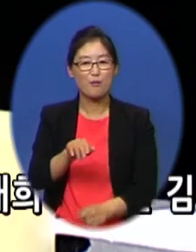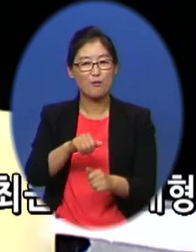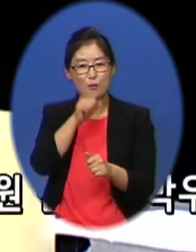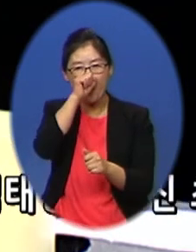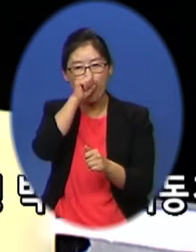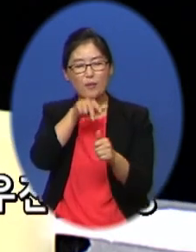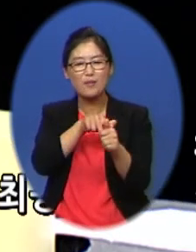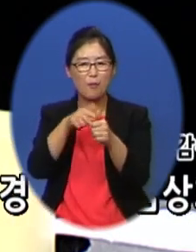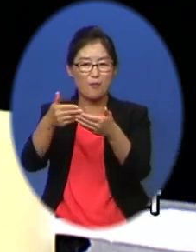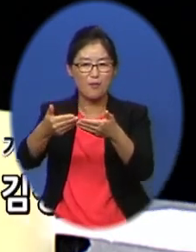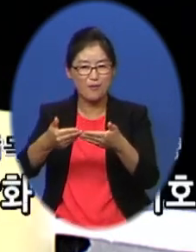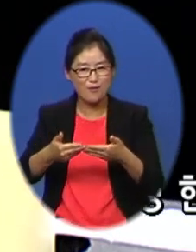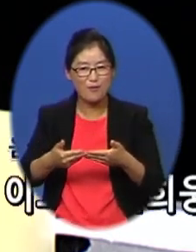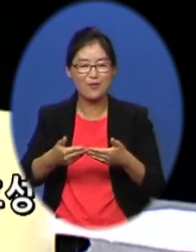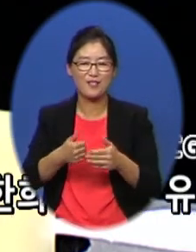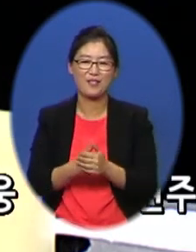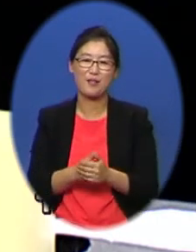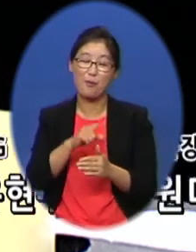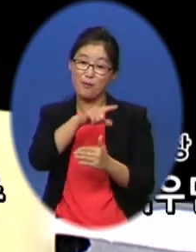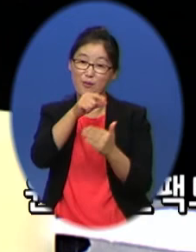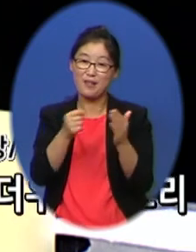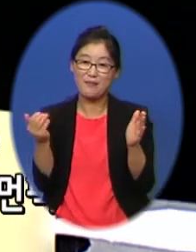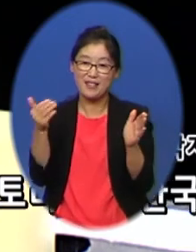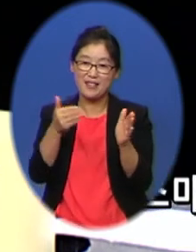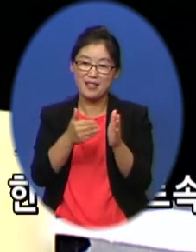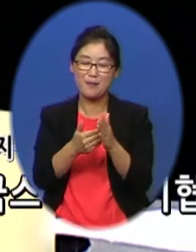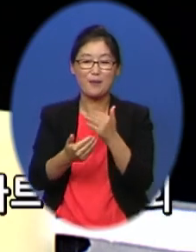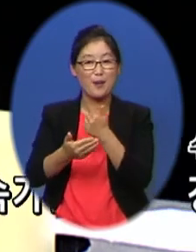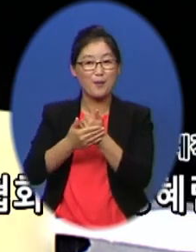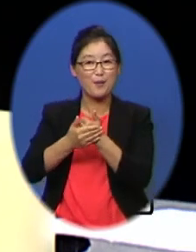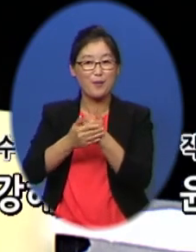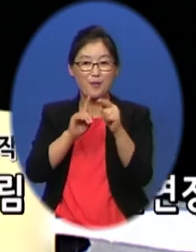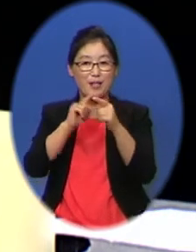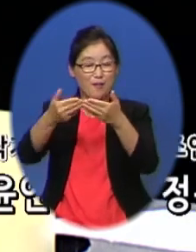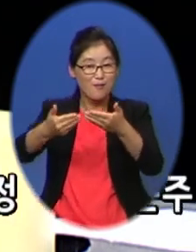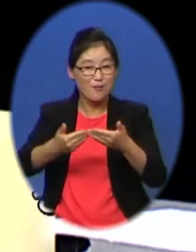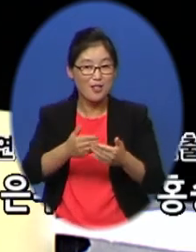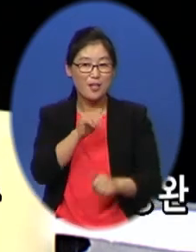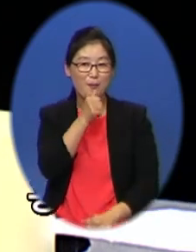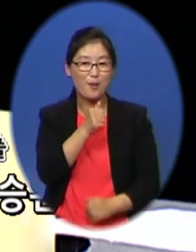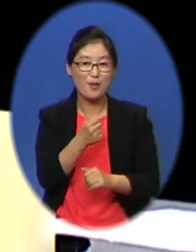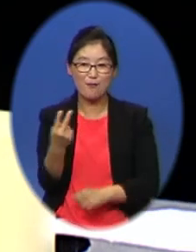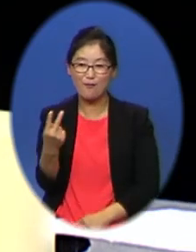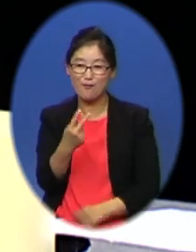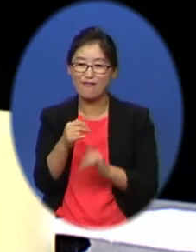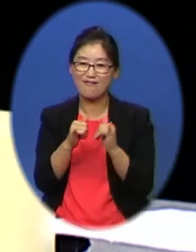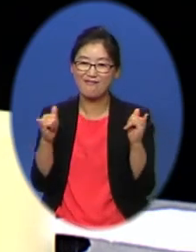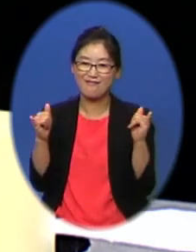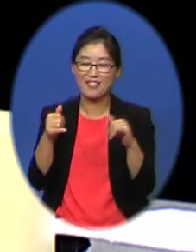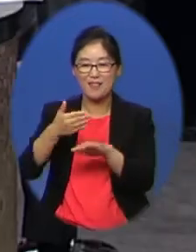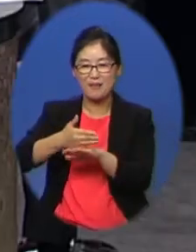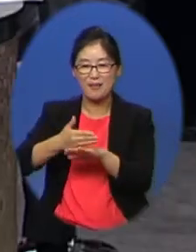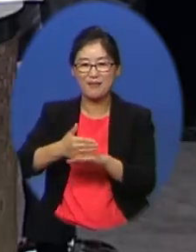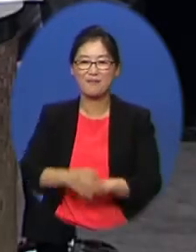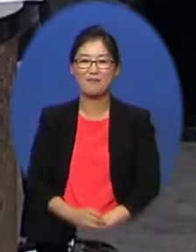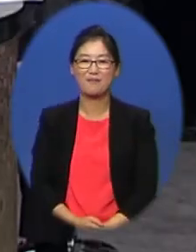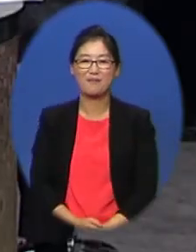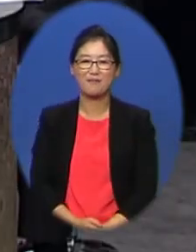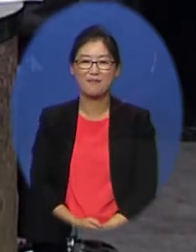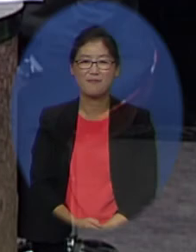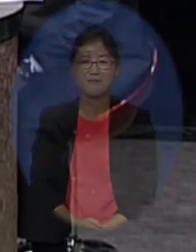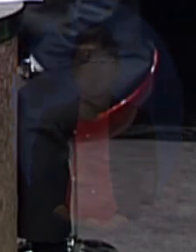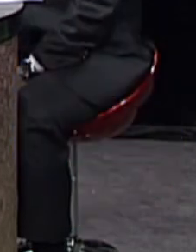이 시간 여기서 마치도록 하겠습니다. 도움 말씀 주신 이주연 변호사님, 백광렬 변호사님 감사합니다.